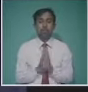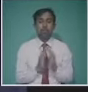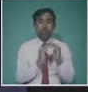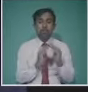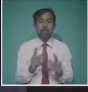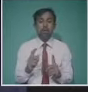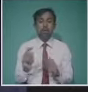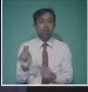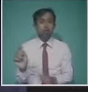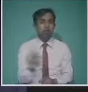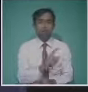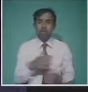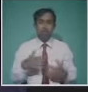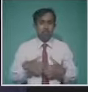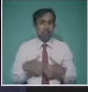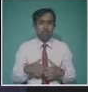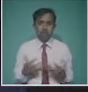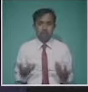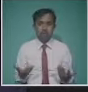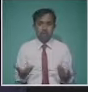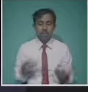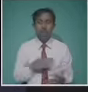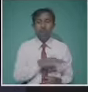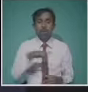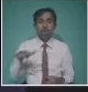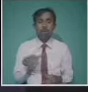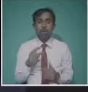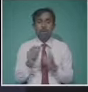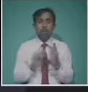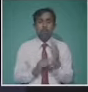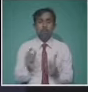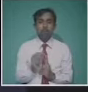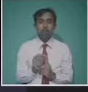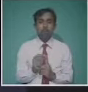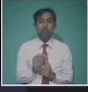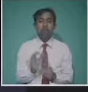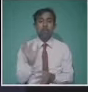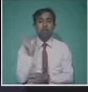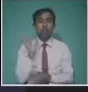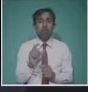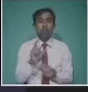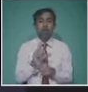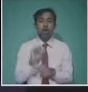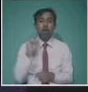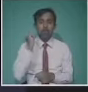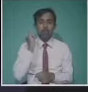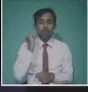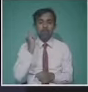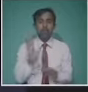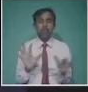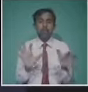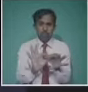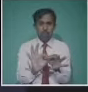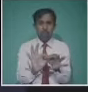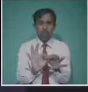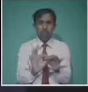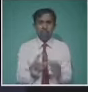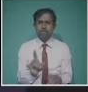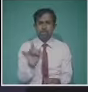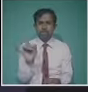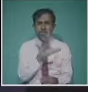බදු මුදල් ගෙවන එකට විරුද්ධතාවයක් නැහැ. ප්‍රදේශයේ මන්ත්‍රීවරයා විදිහට කියනවා බෞද්ධ කඩිතු කොමසාරිස්තුමත් මේකට සම්බන්ධයි.